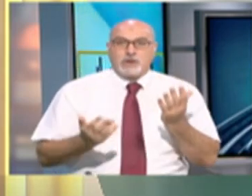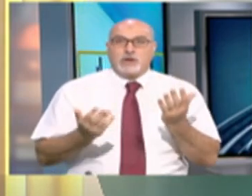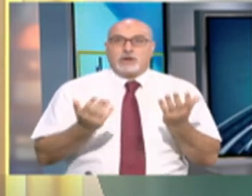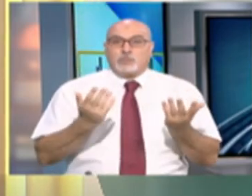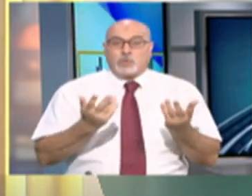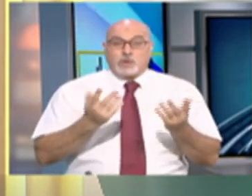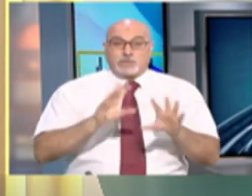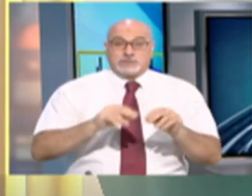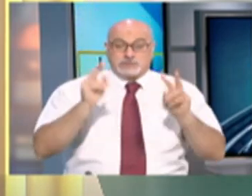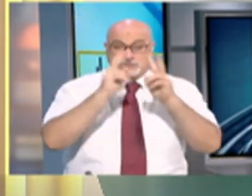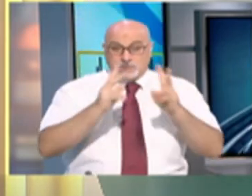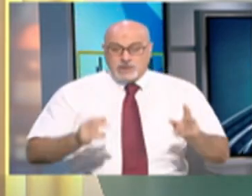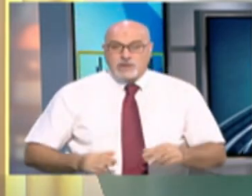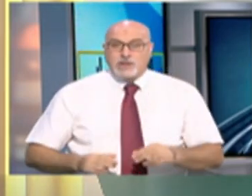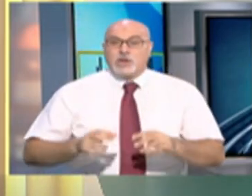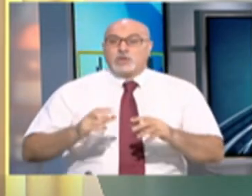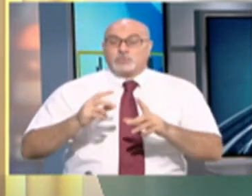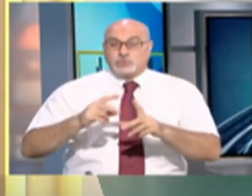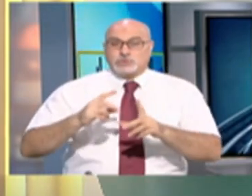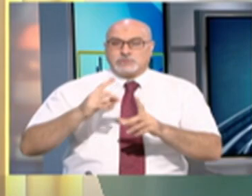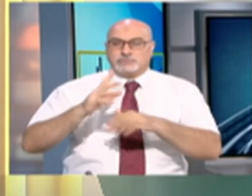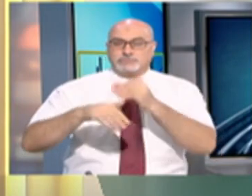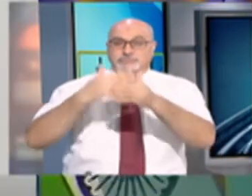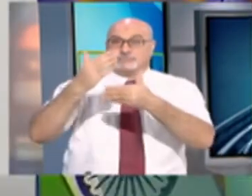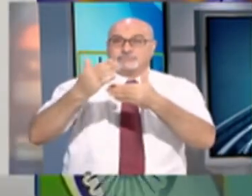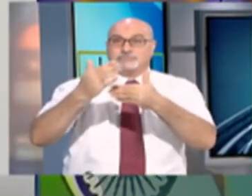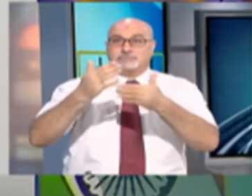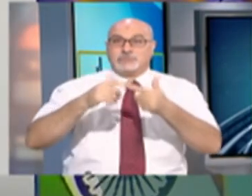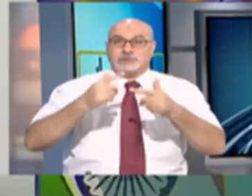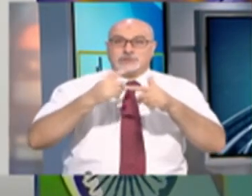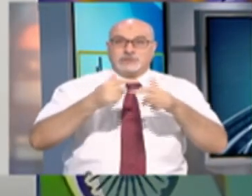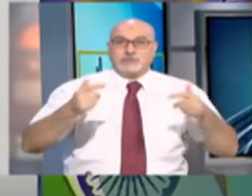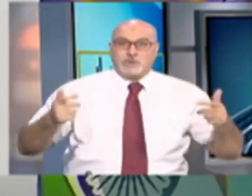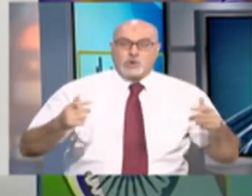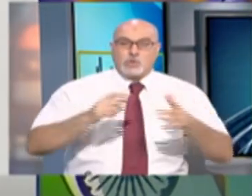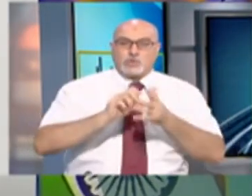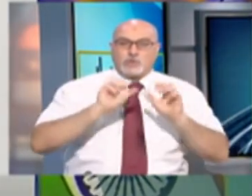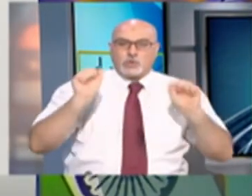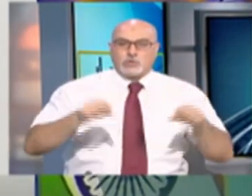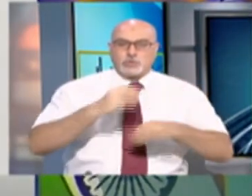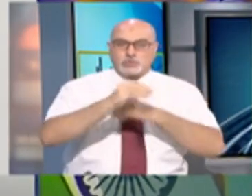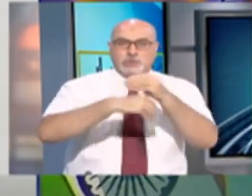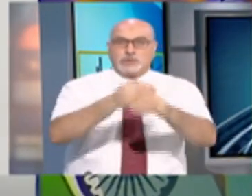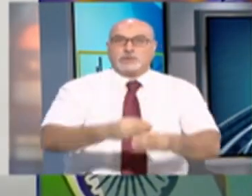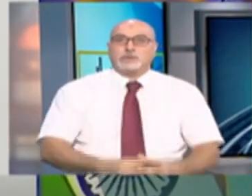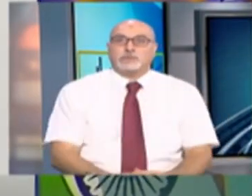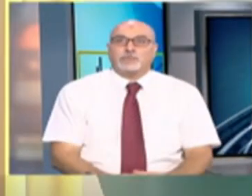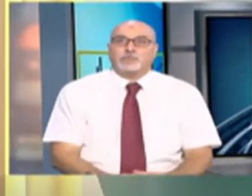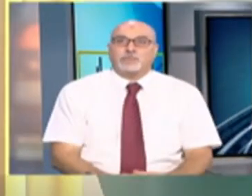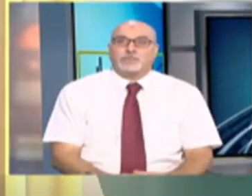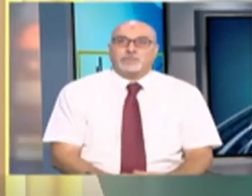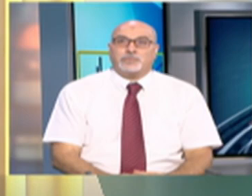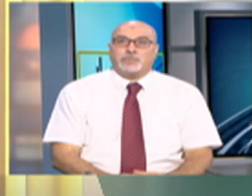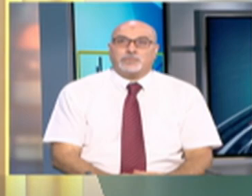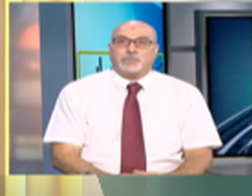واستمرار تهميش الدول النامية ضمن مختلف مؤسسات الحوكمة العالمية